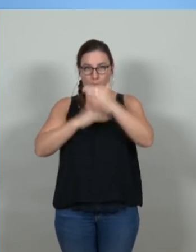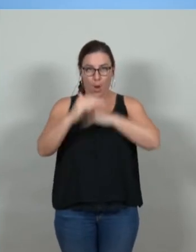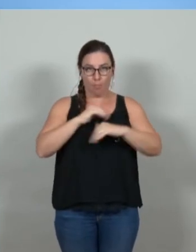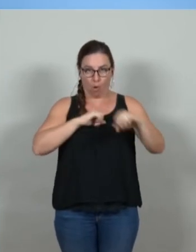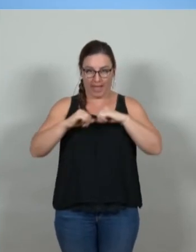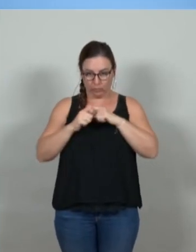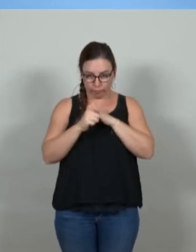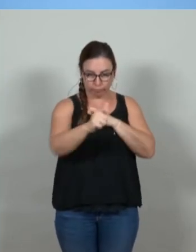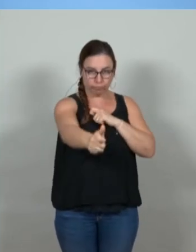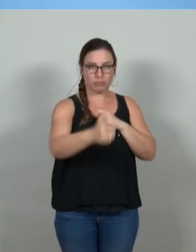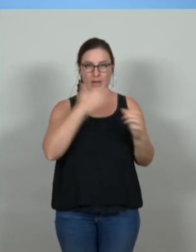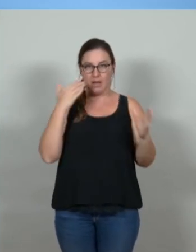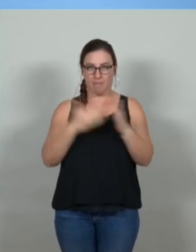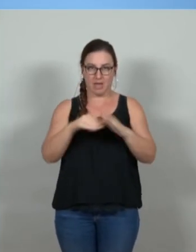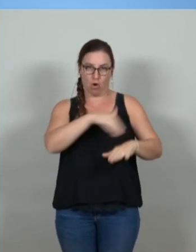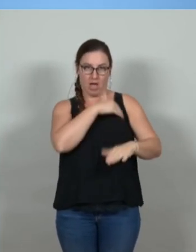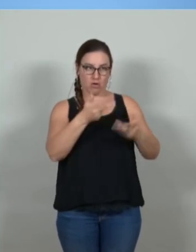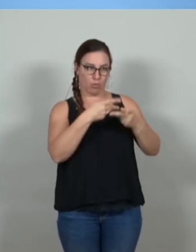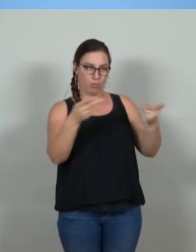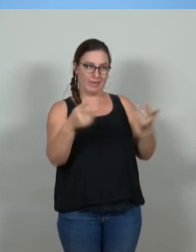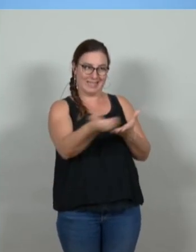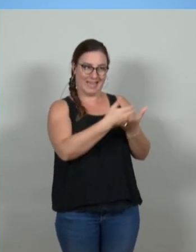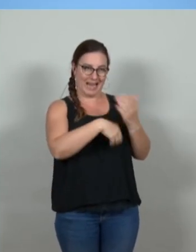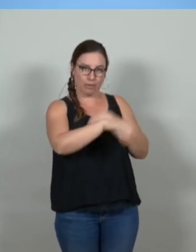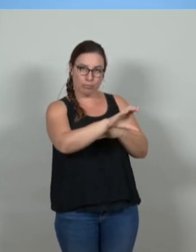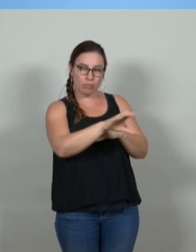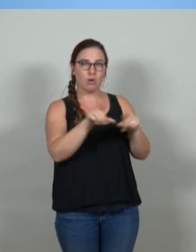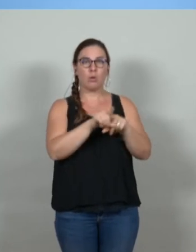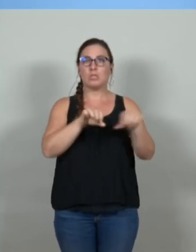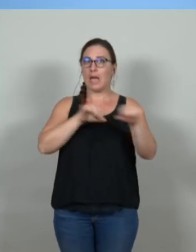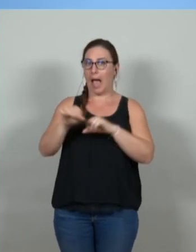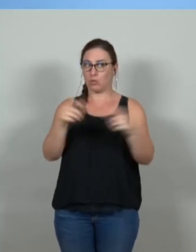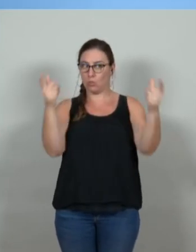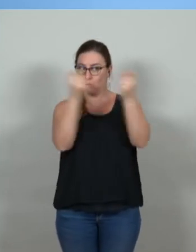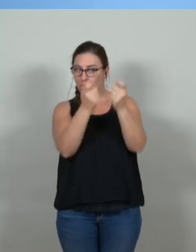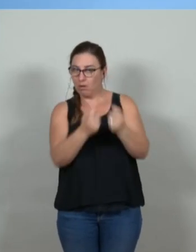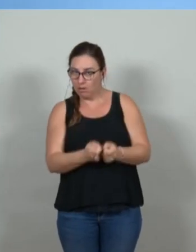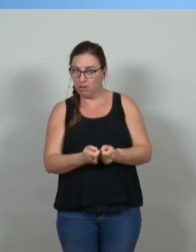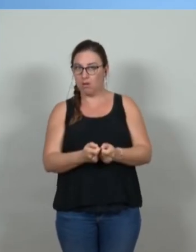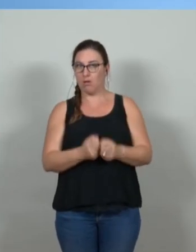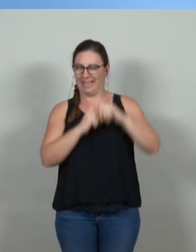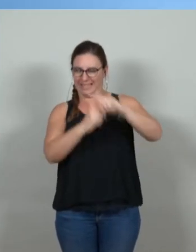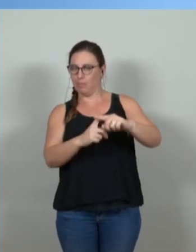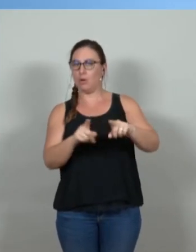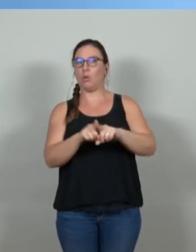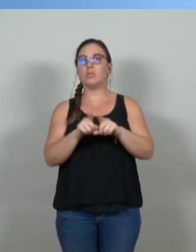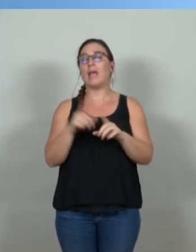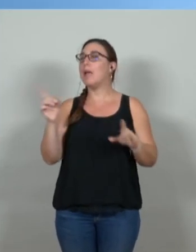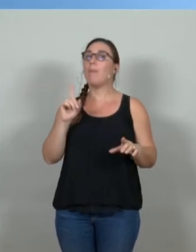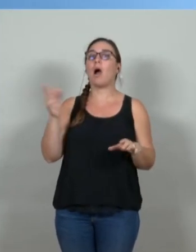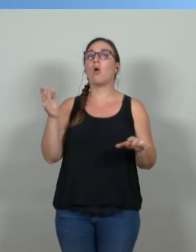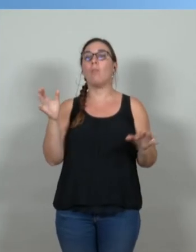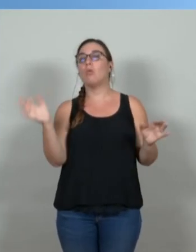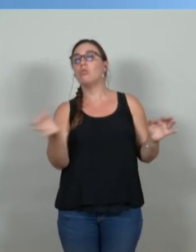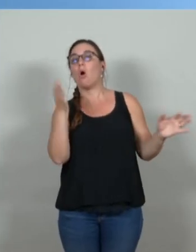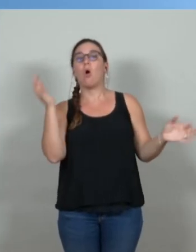à mieux rémunérer les agents publics vers une action publique ciblées et plutôt que ce que vous faites à savoir du saupoudrage